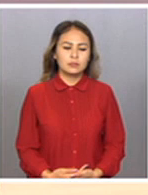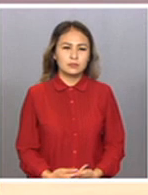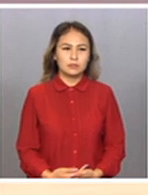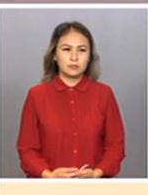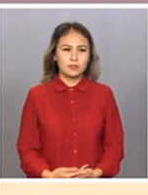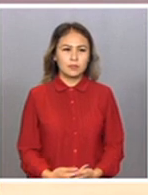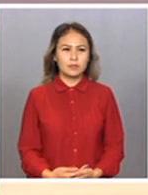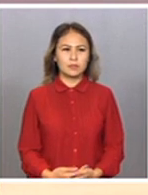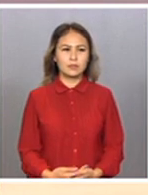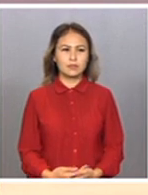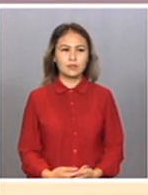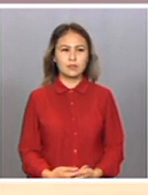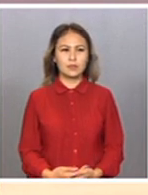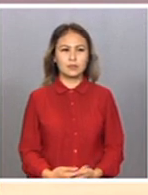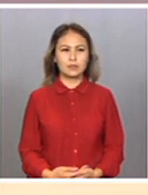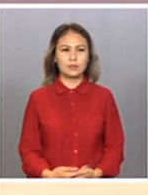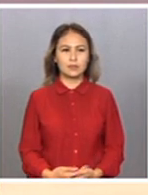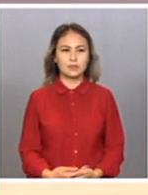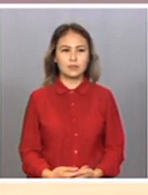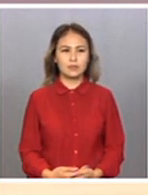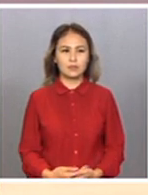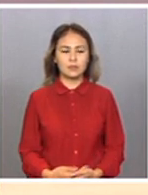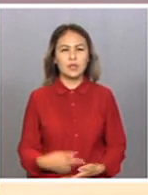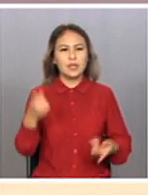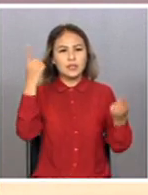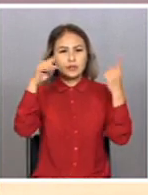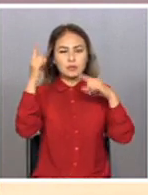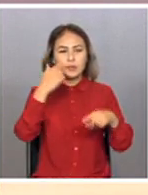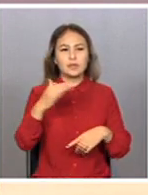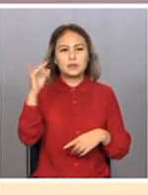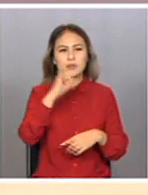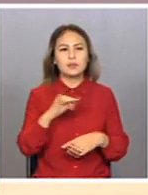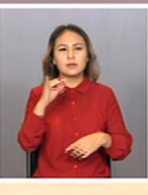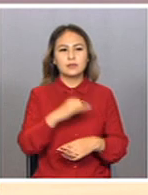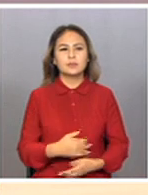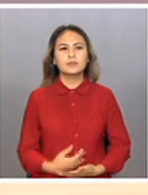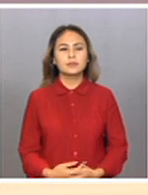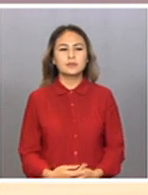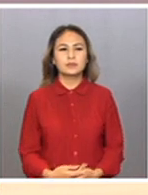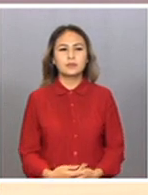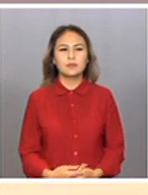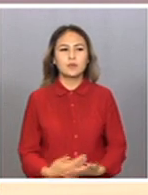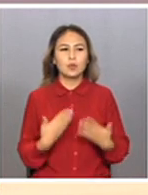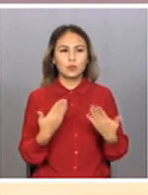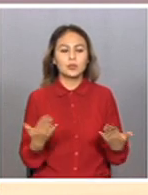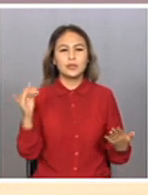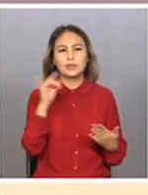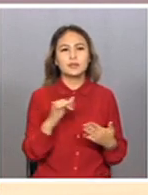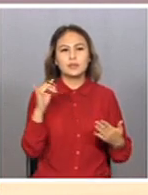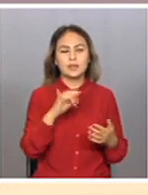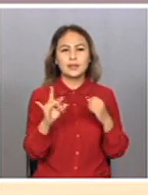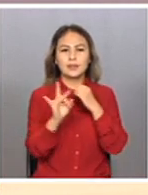Я, балалар, ғажайып бақ ертегісі қиял ғажайып ертегіге жатады екен. Бұл ертегіде